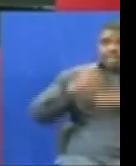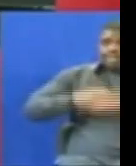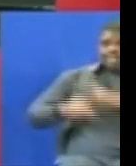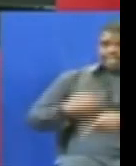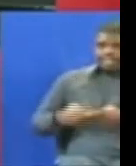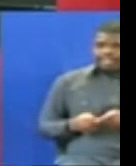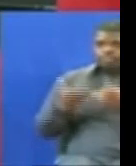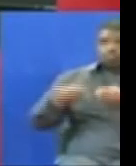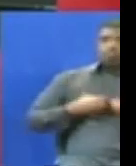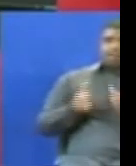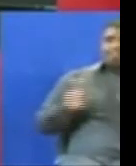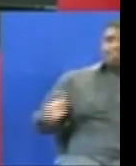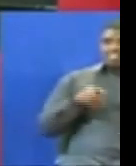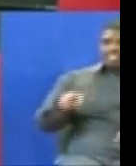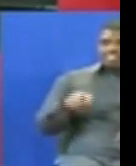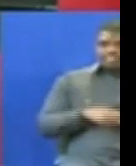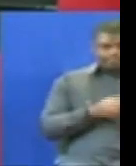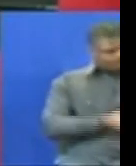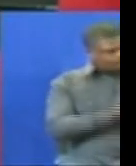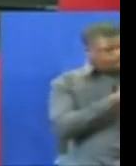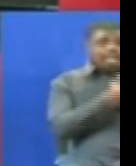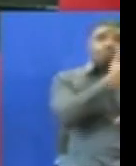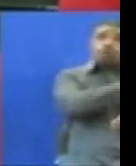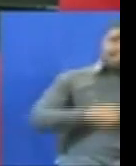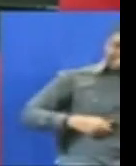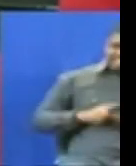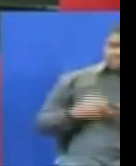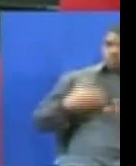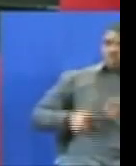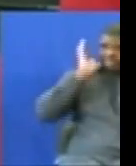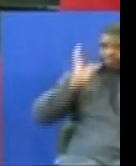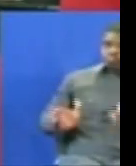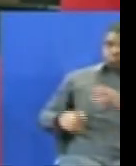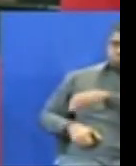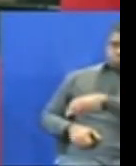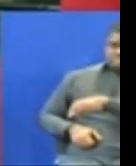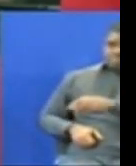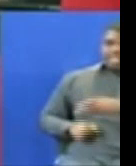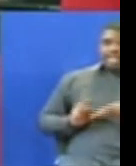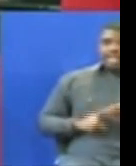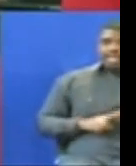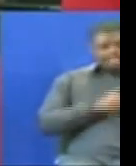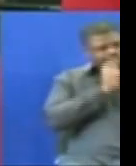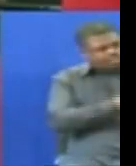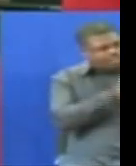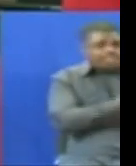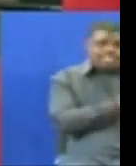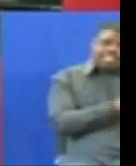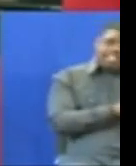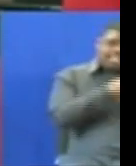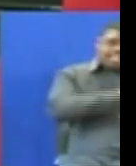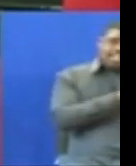rais, kumpongeza makamu wa rais, kumpongeza waziri mkuu, lakini kumpongeza Spika na idara